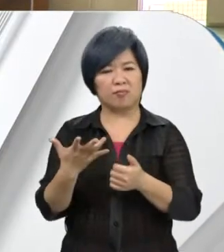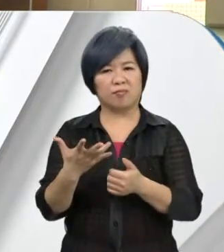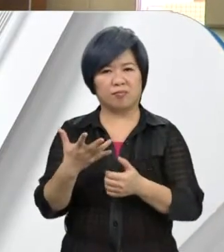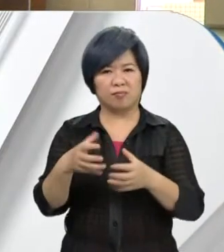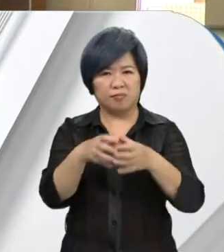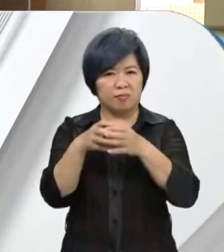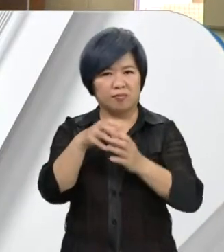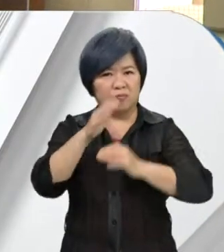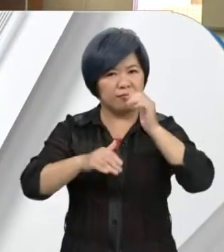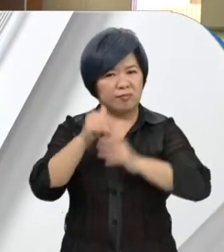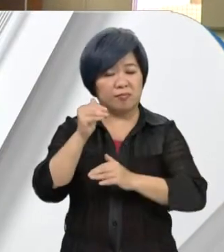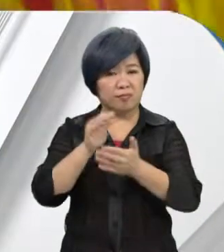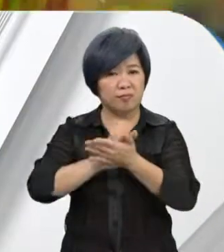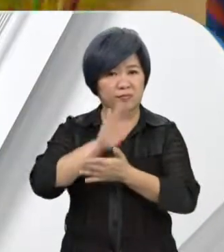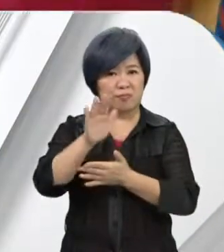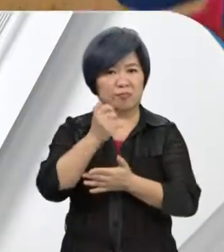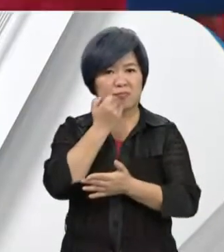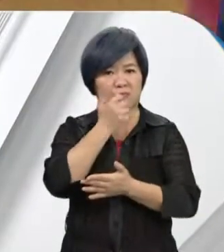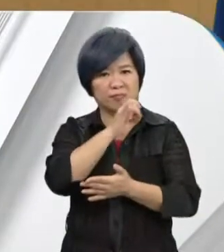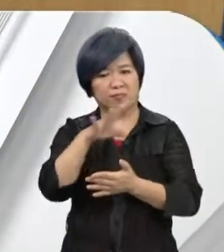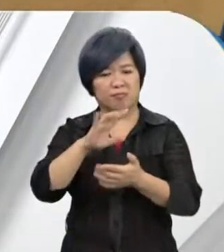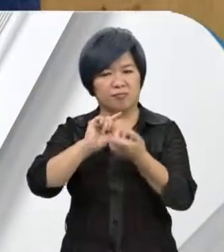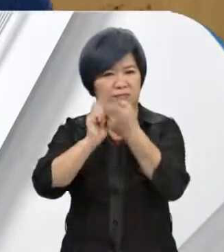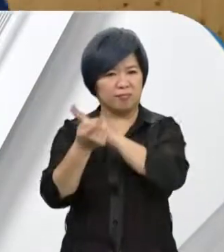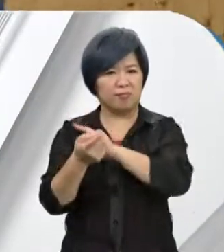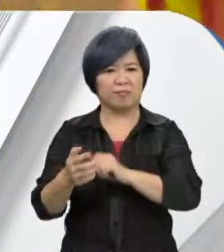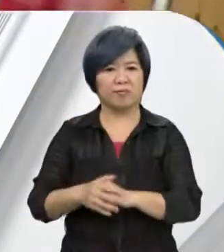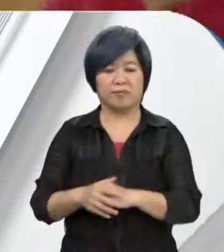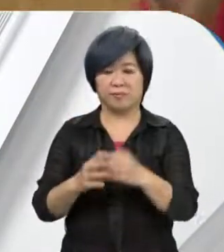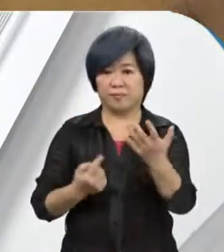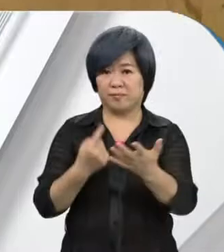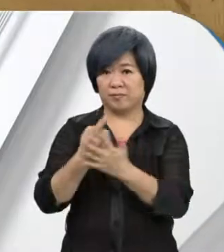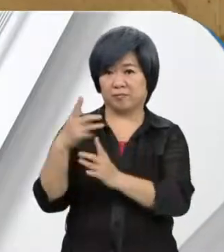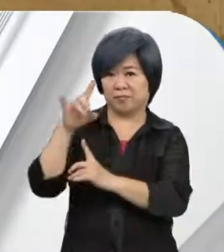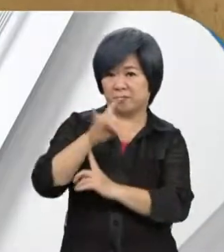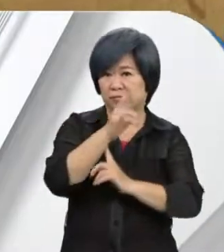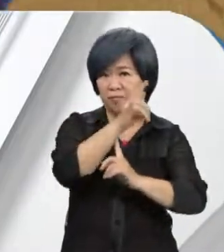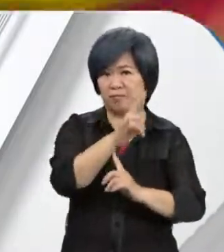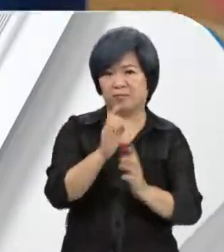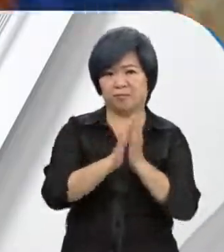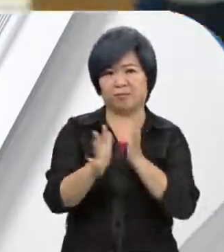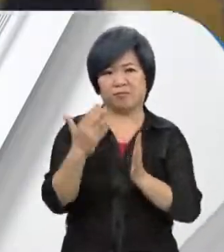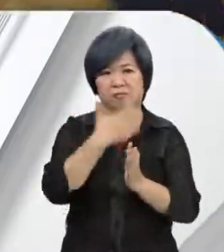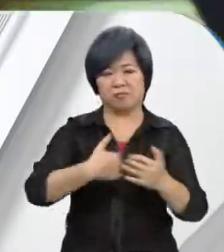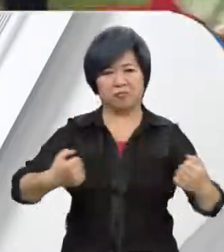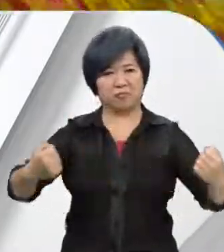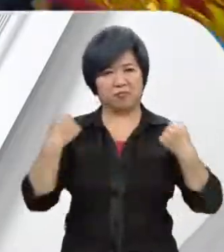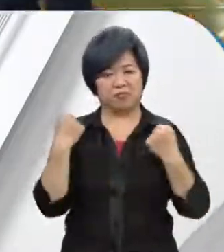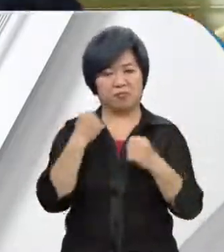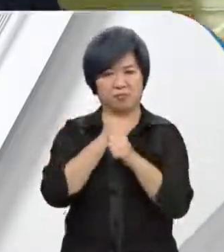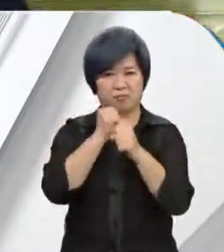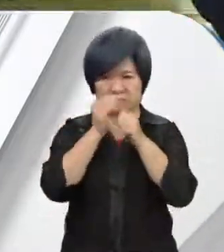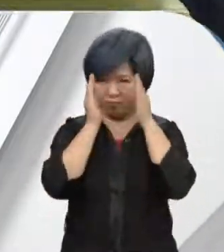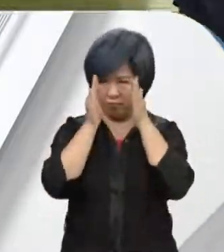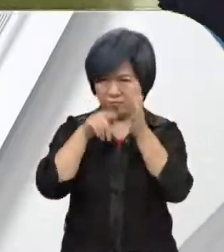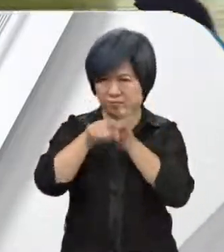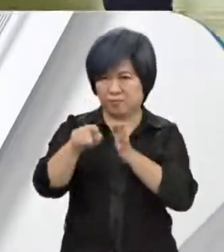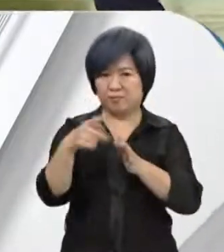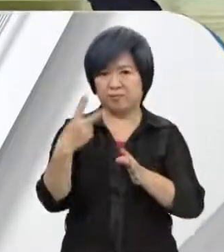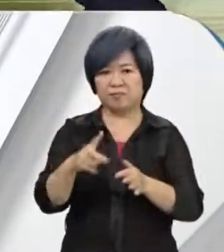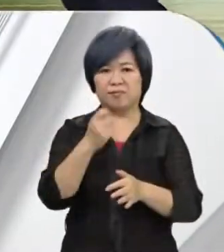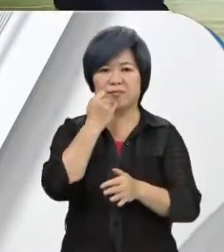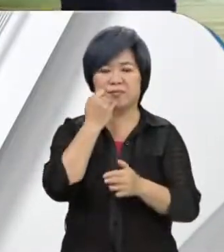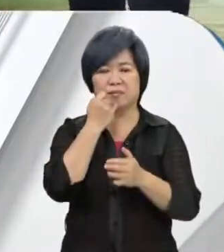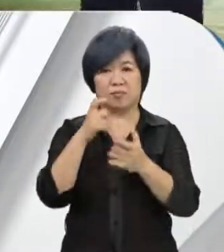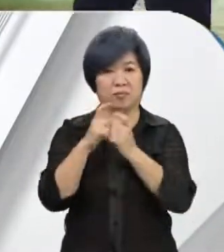是我们可以在未来利用到的。 李振廷同学讲了，参加杨良吹，唔但请体力较好，做事情当专心，还做得听